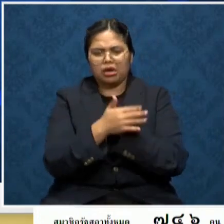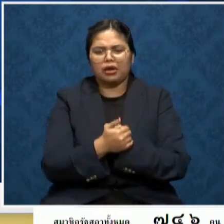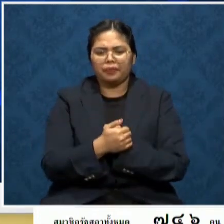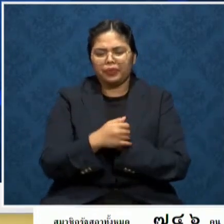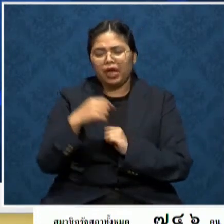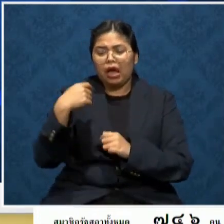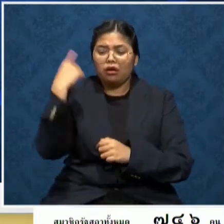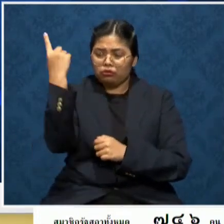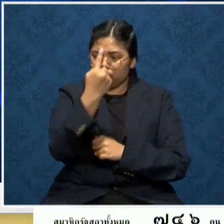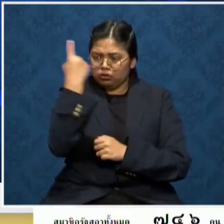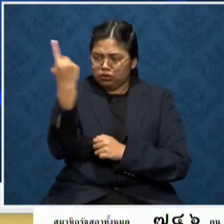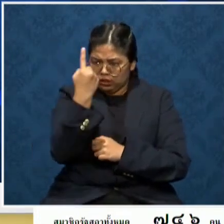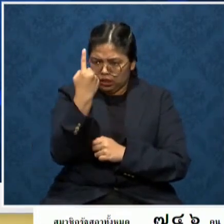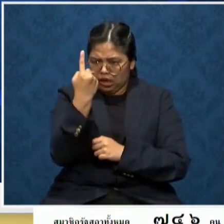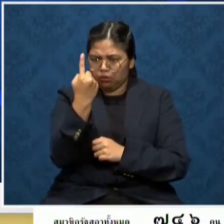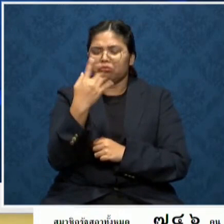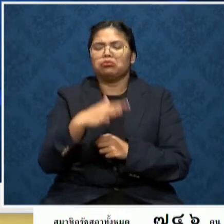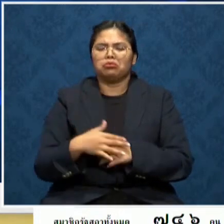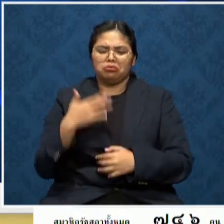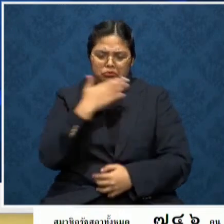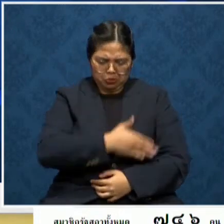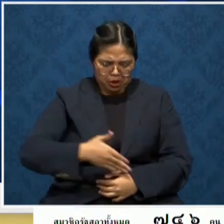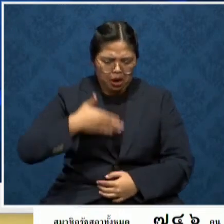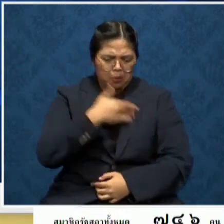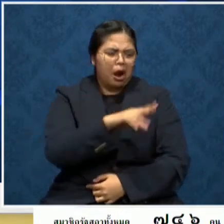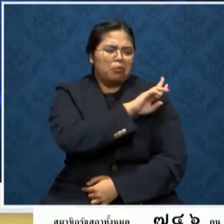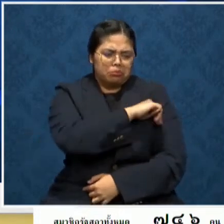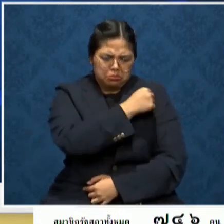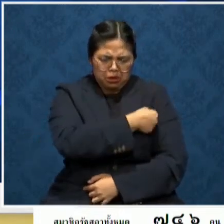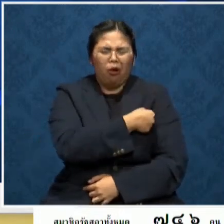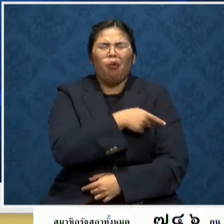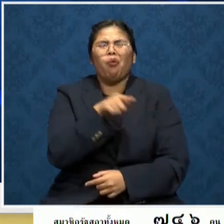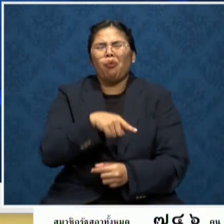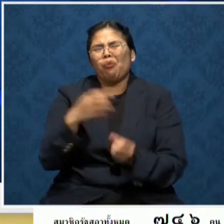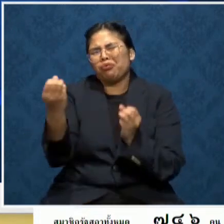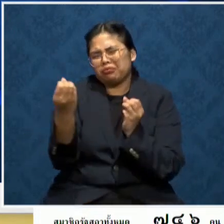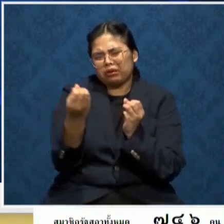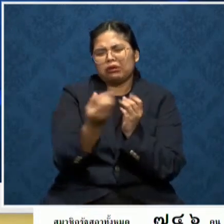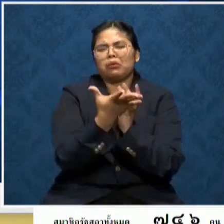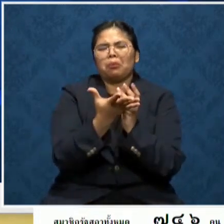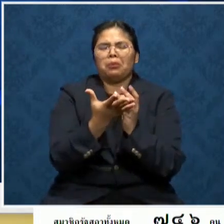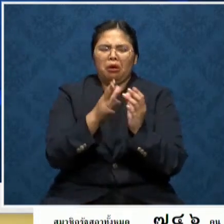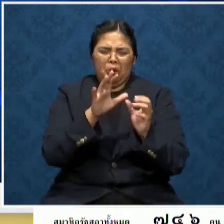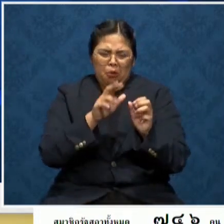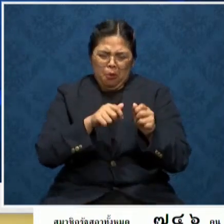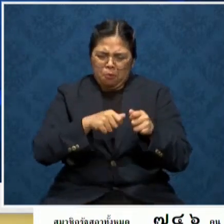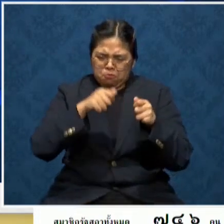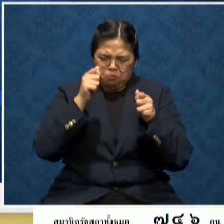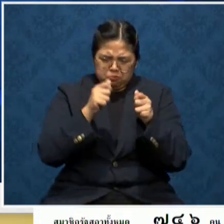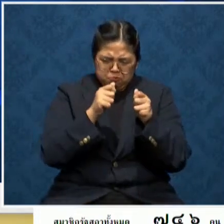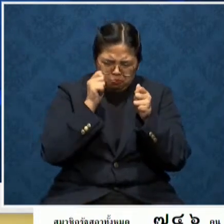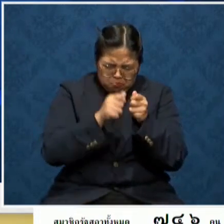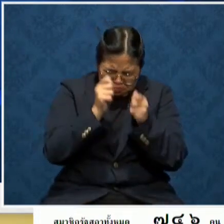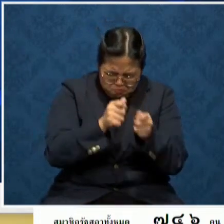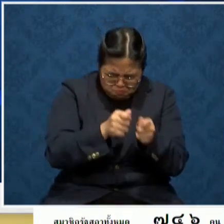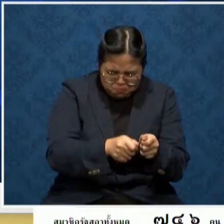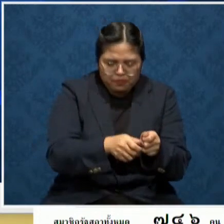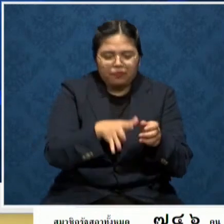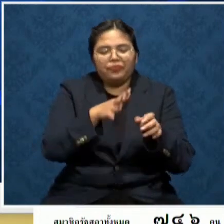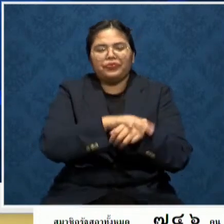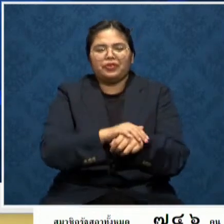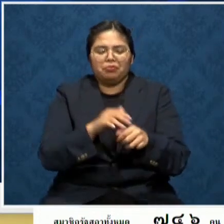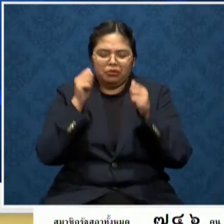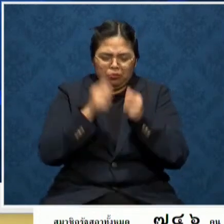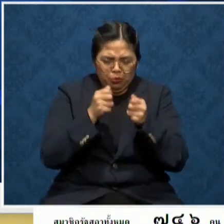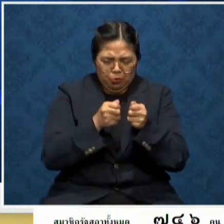ทองเที่วเชิงผ่านนิดซึ่นี่อาจซ้ำเติมปัญหาลไปอกครับจะเกดการยางชิงสัยากรในโภาณเอกชน